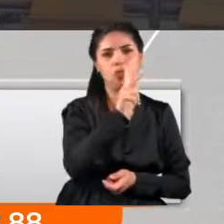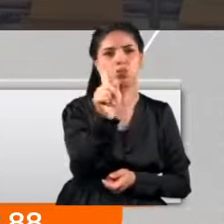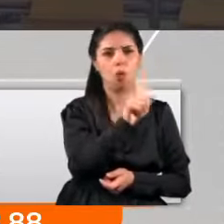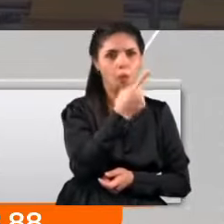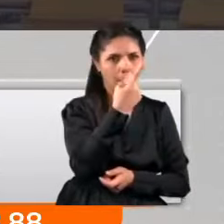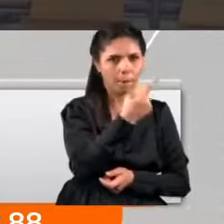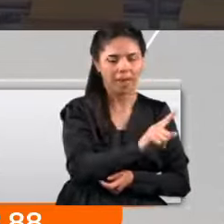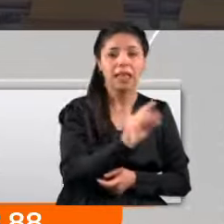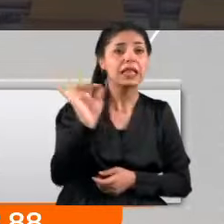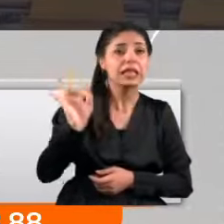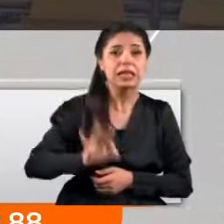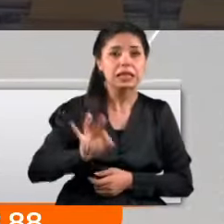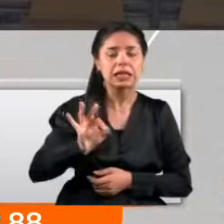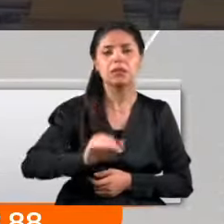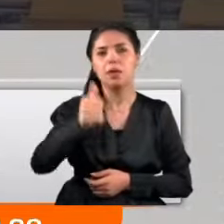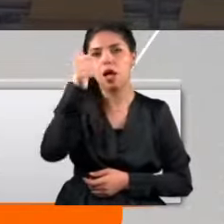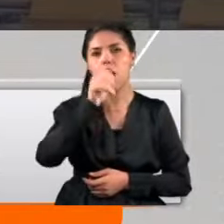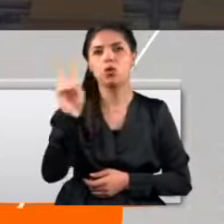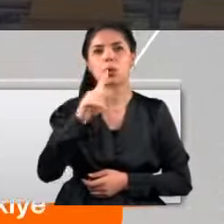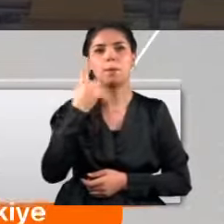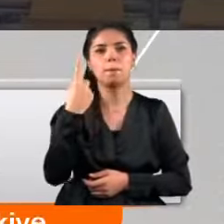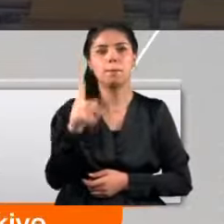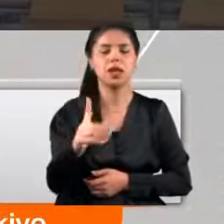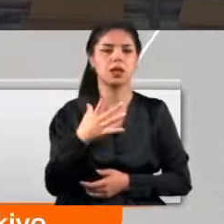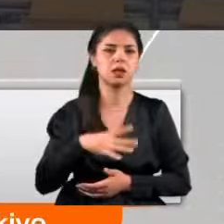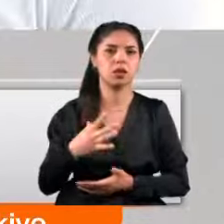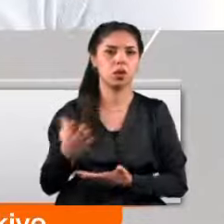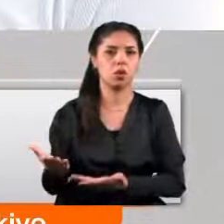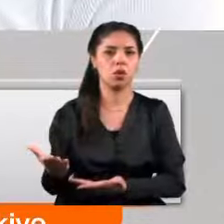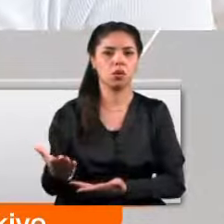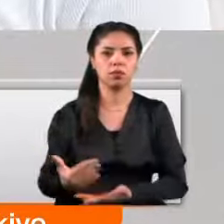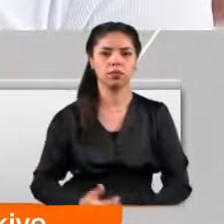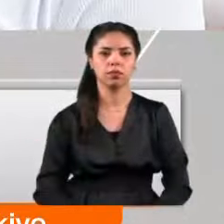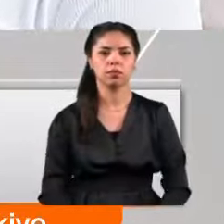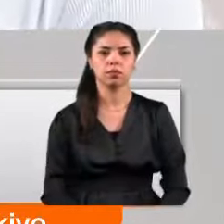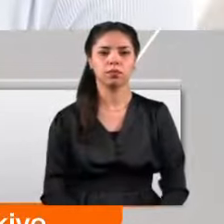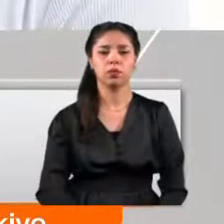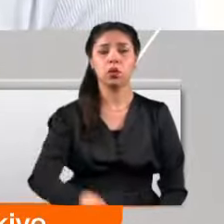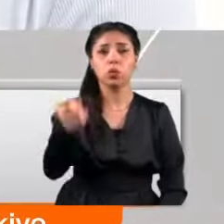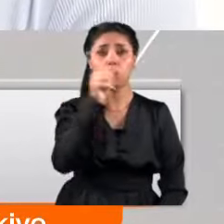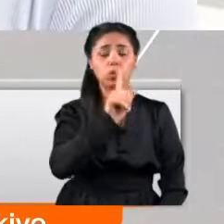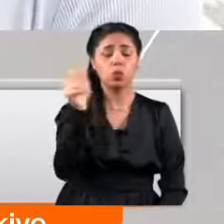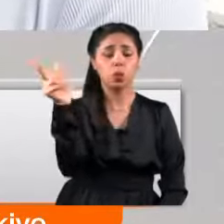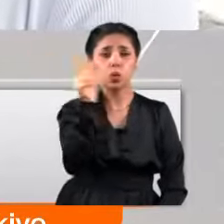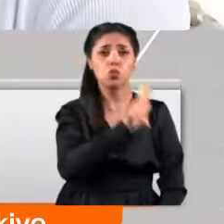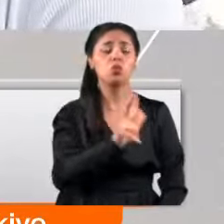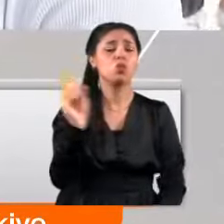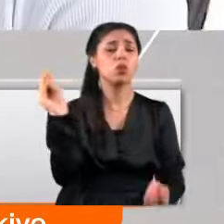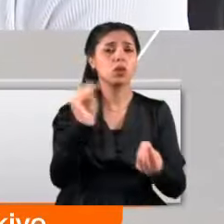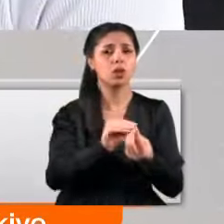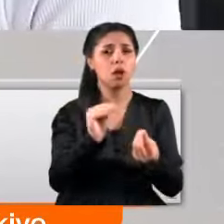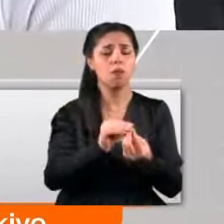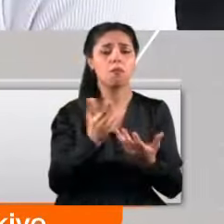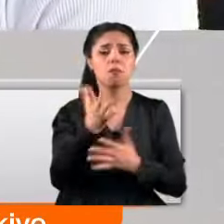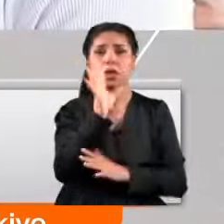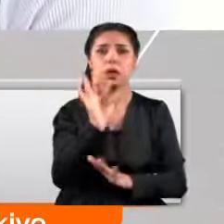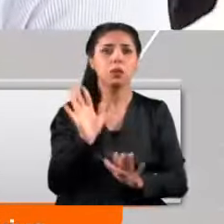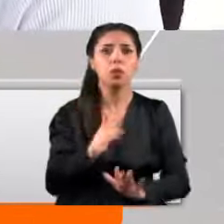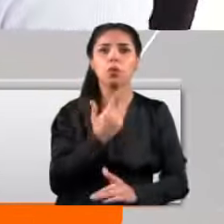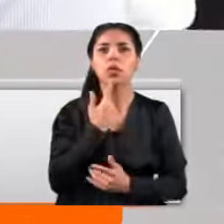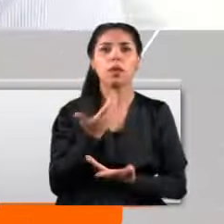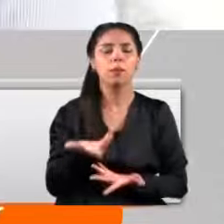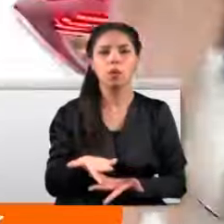lirayken şimdi ise 620 bin lira ücret istiyor. %100 zamdan %300 zamlara, 400 zamlara çıkıyor ve kimse buna dur